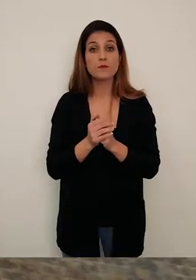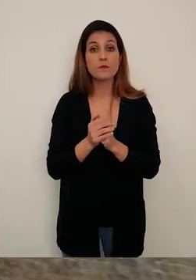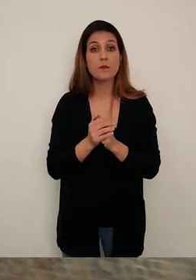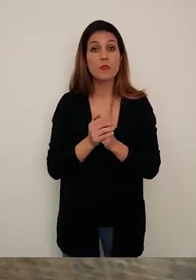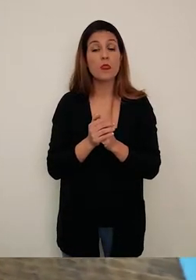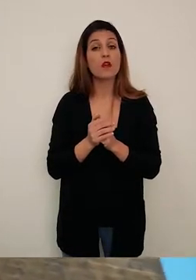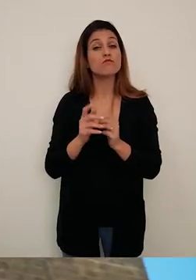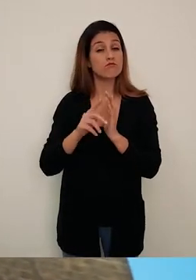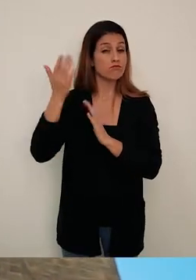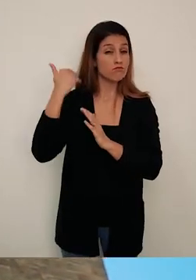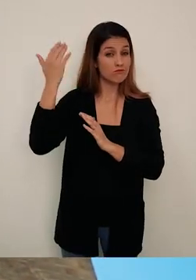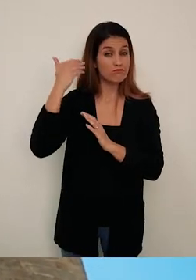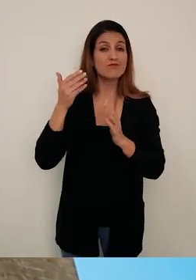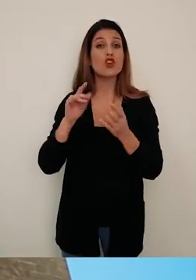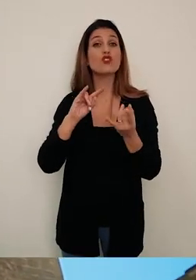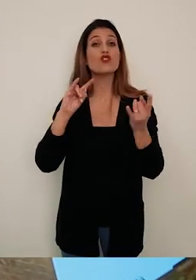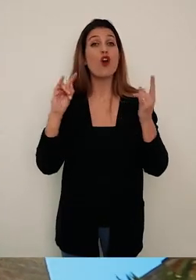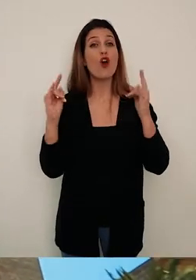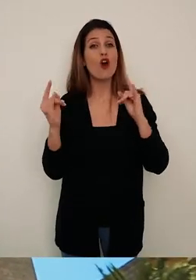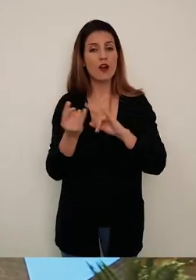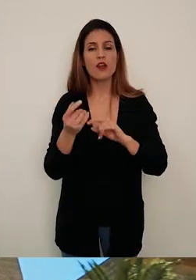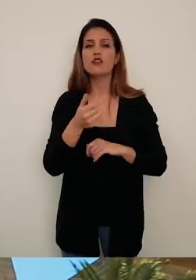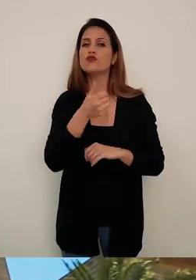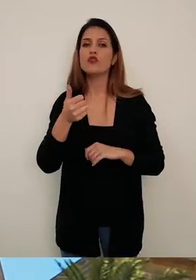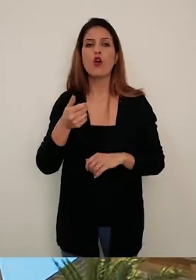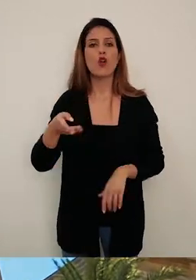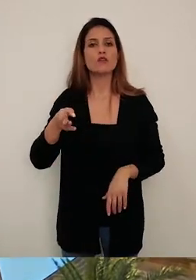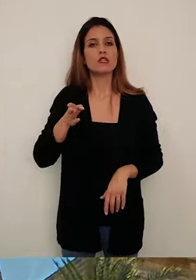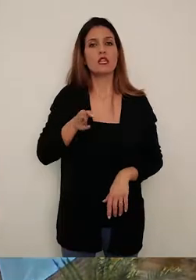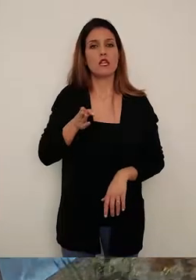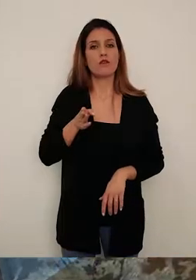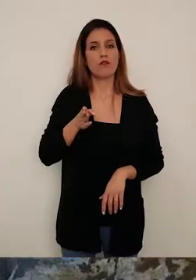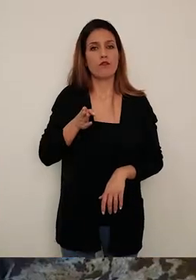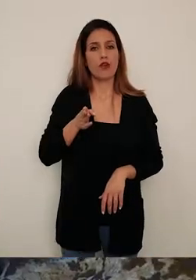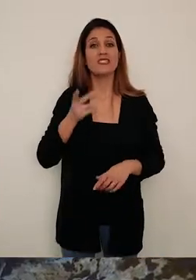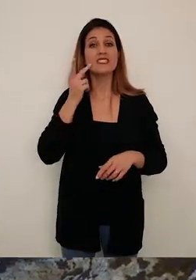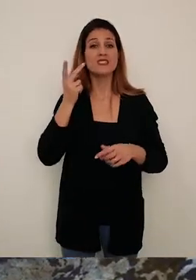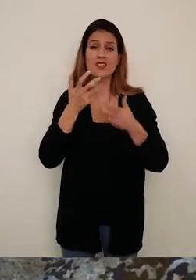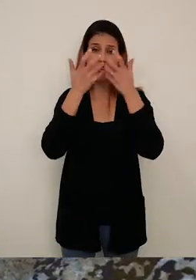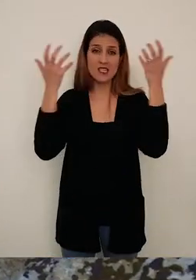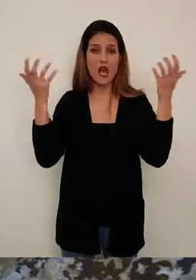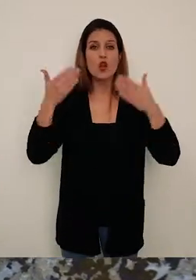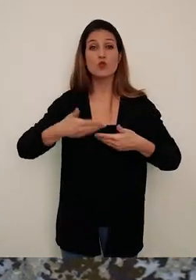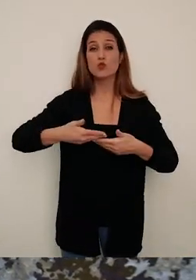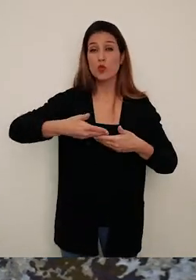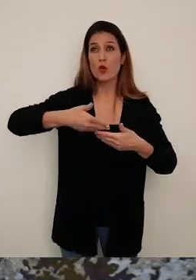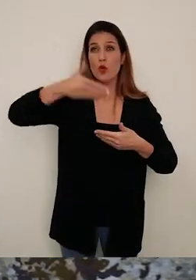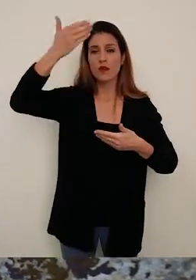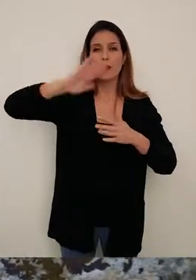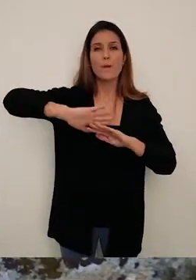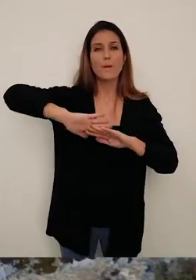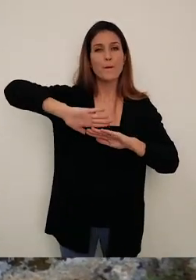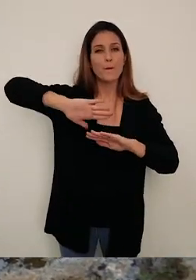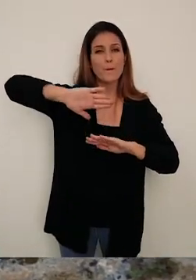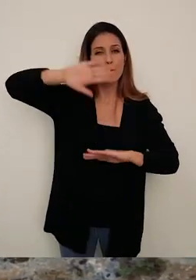Un tempo la torre aveva avuto un ruolo di mera difesa passiva. Questo è riscontrabile dalle superfici piane dell'intera